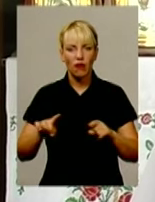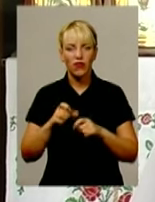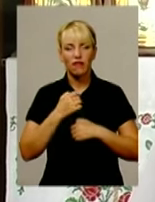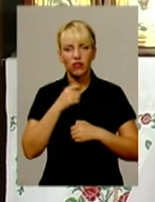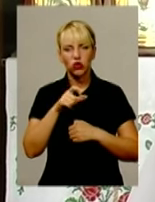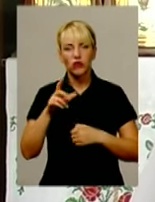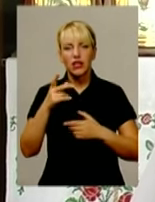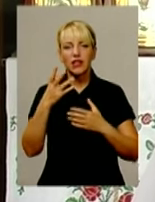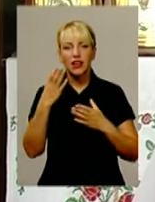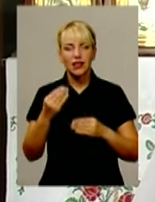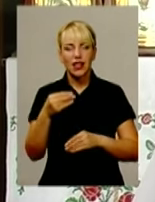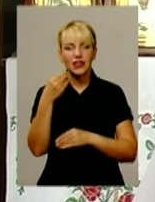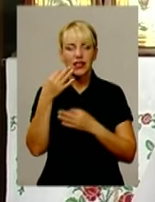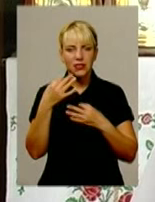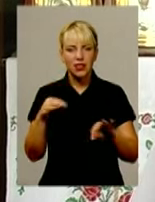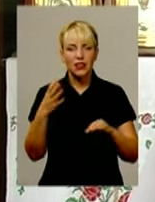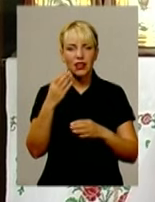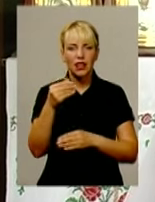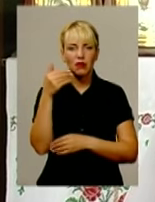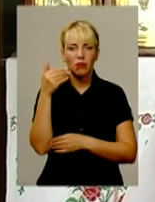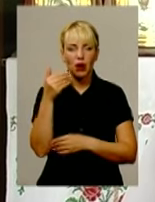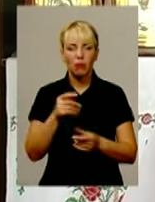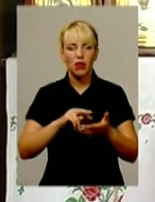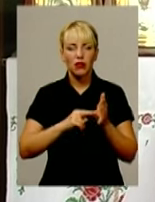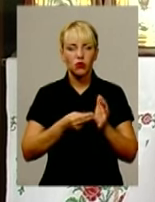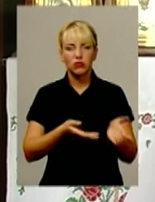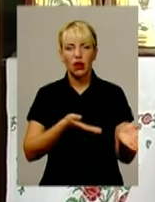День Прапора плануємо запросити батьків